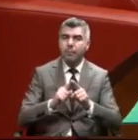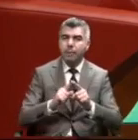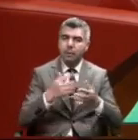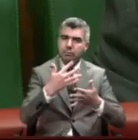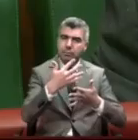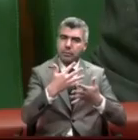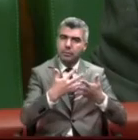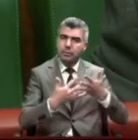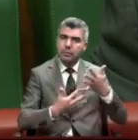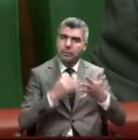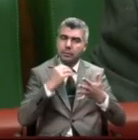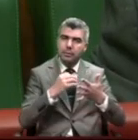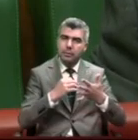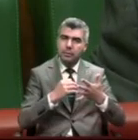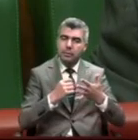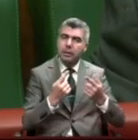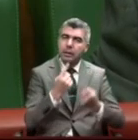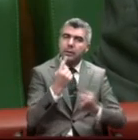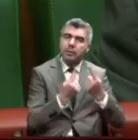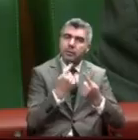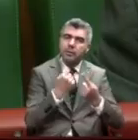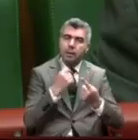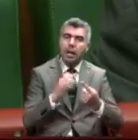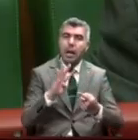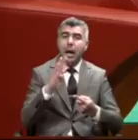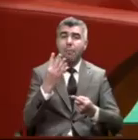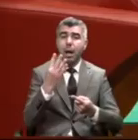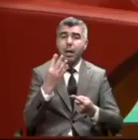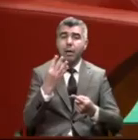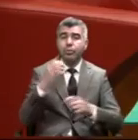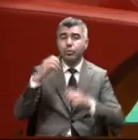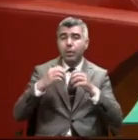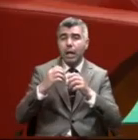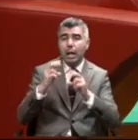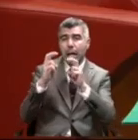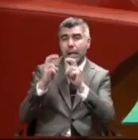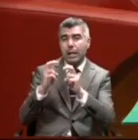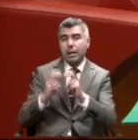مرتبطه بمناخيه اعطت اربع سنين الجفاف في المغرب